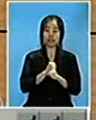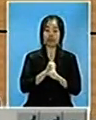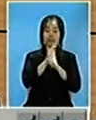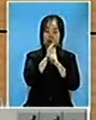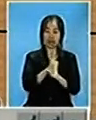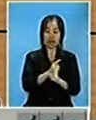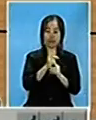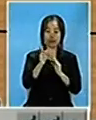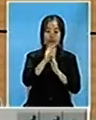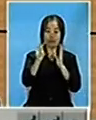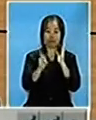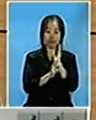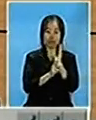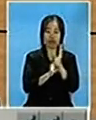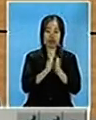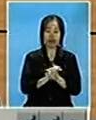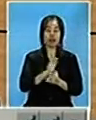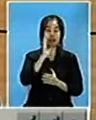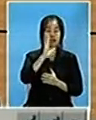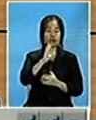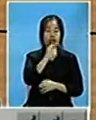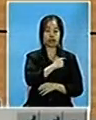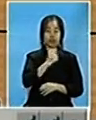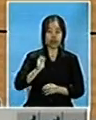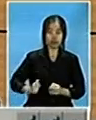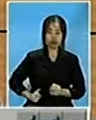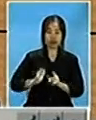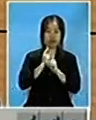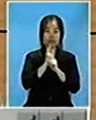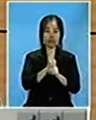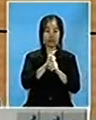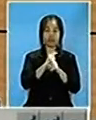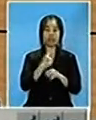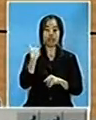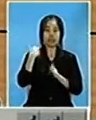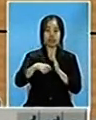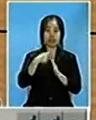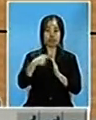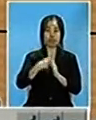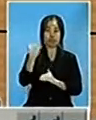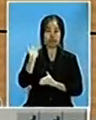ต้พระประมาภิไธยของบาทสมเด็จพระเจ้าอยู่หัวนั้นเป็นไปโดยชอบและมีเหตุมีผลยุติธรรม